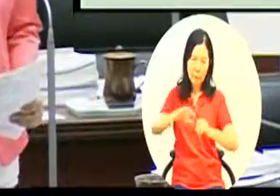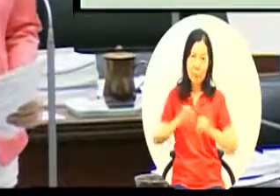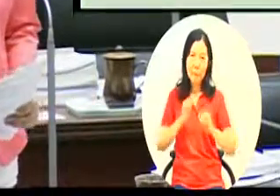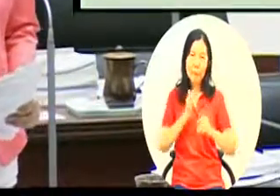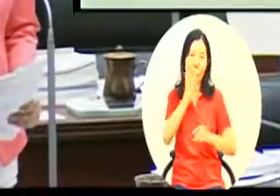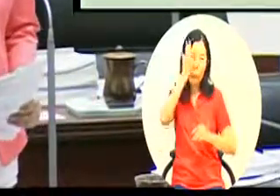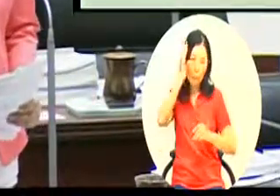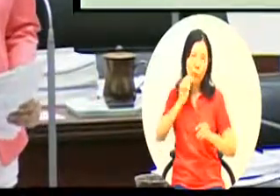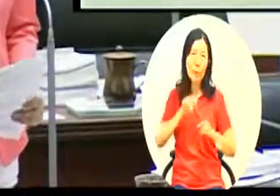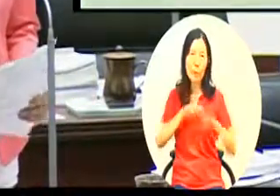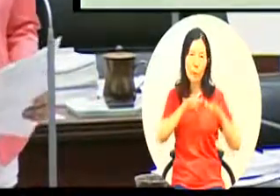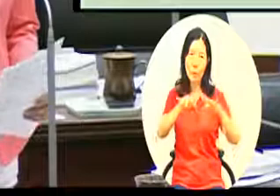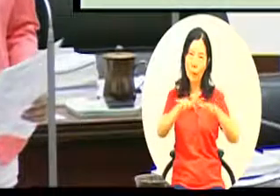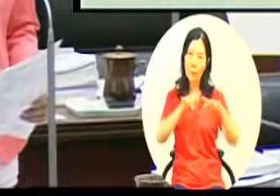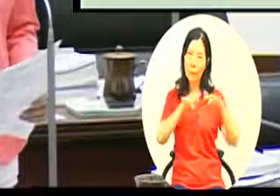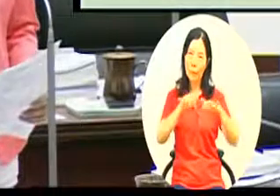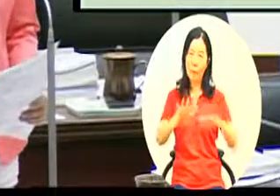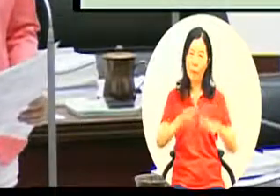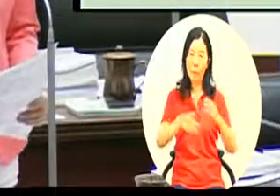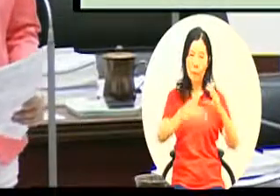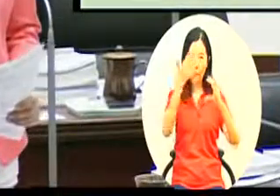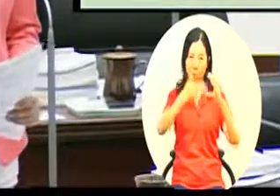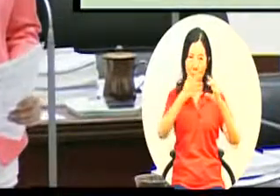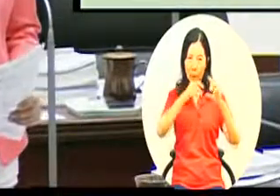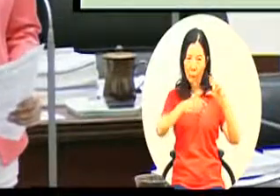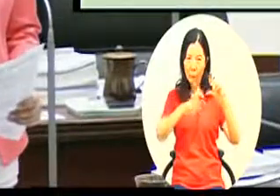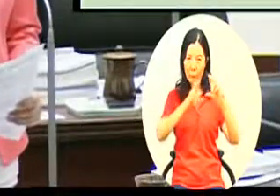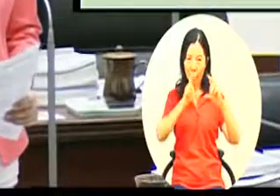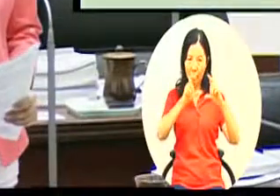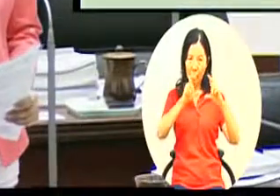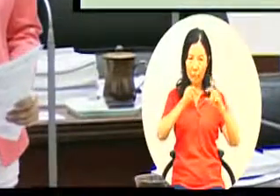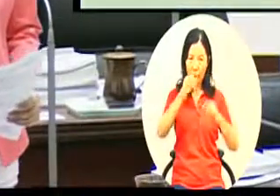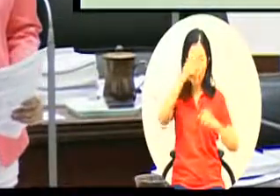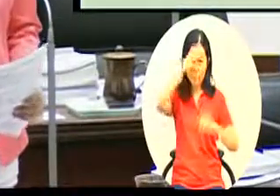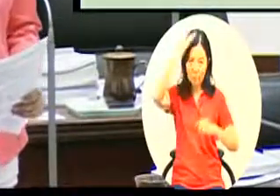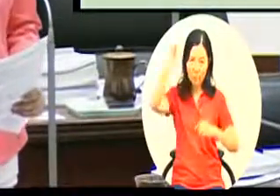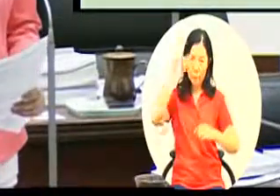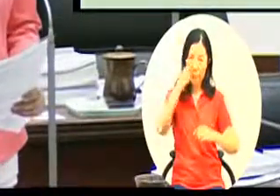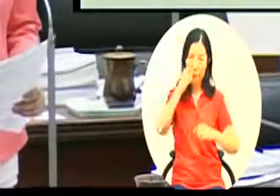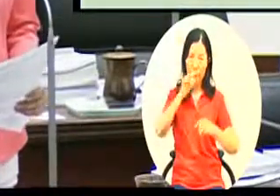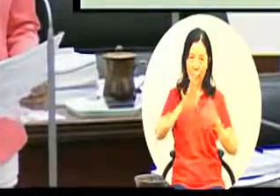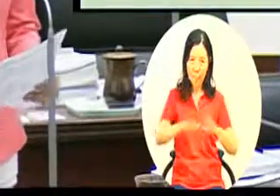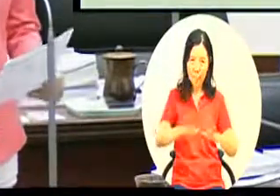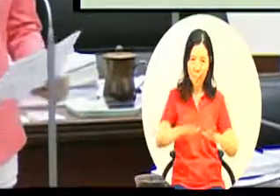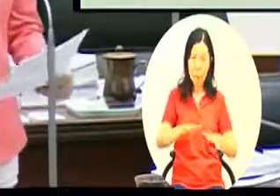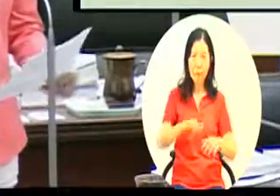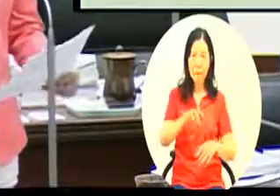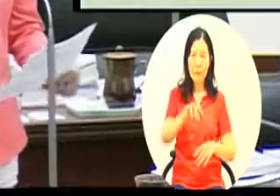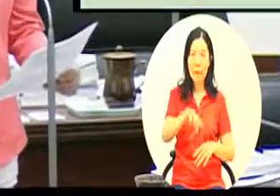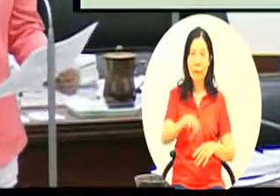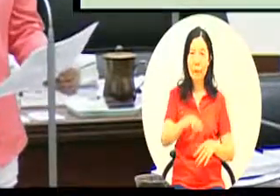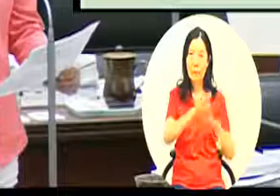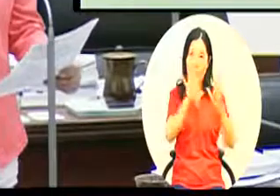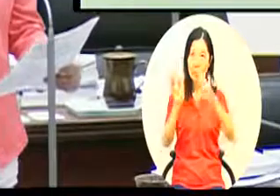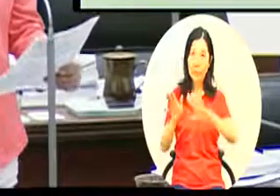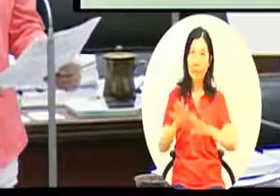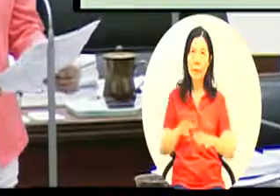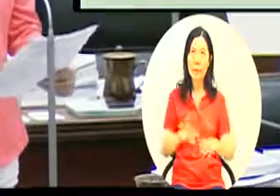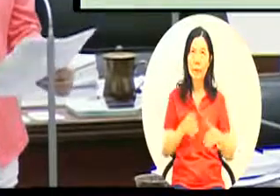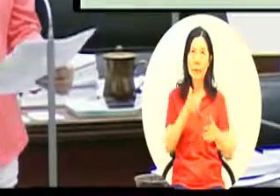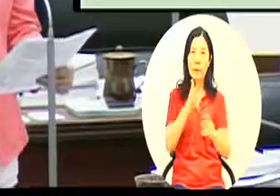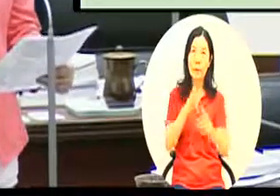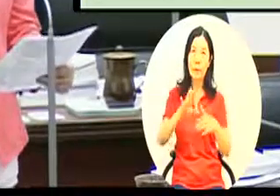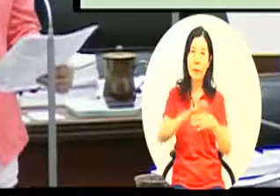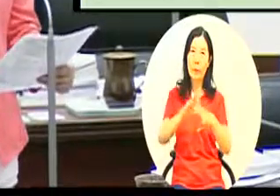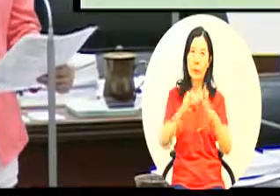这个照片呢是我们凤鼻头遗址的现况。我想请问一下我们文化局长，